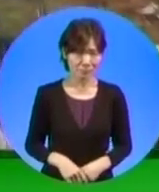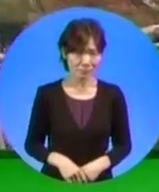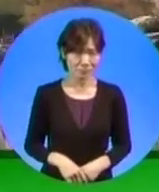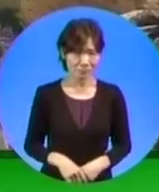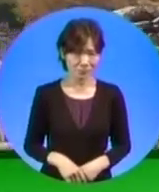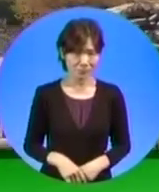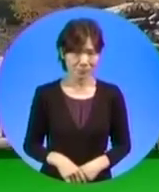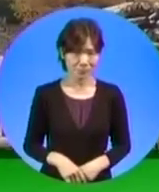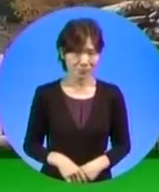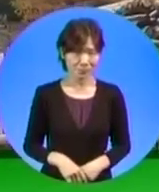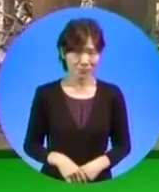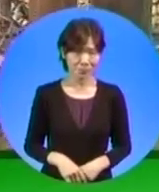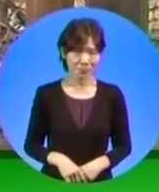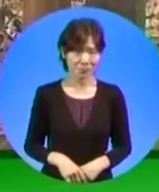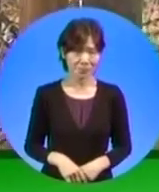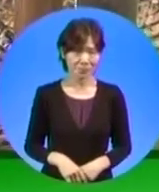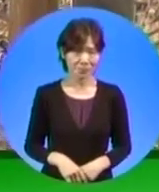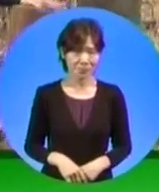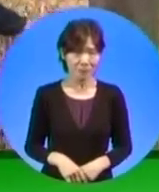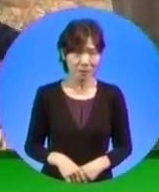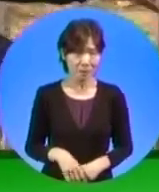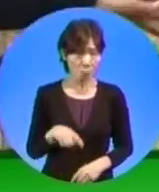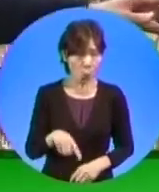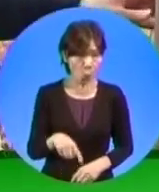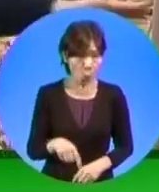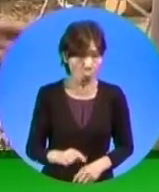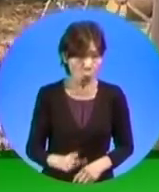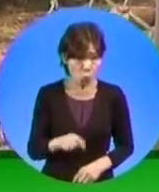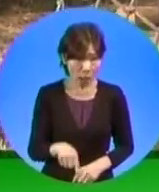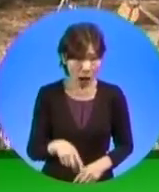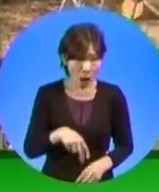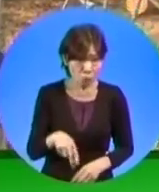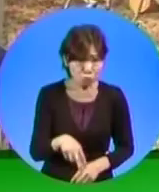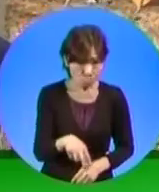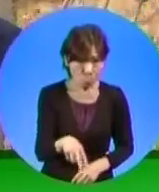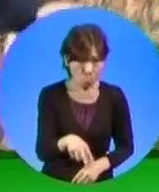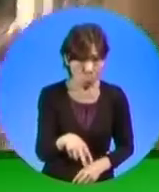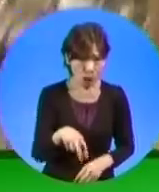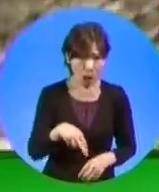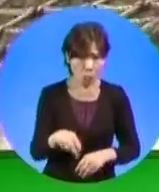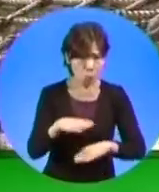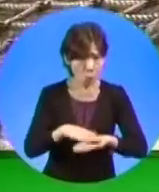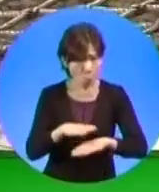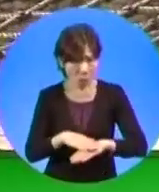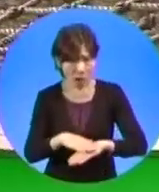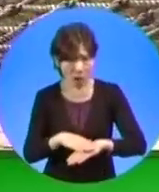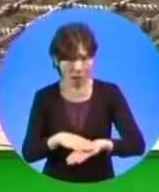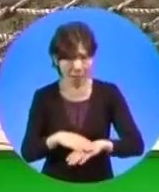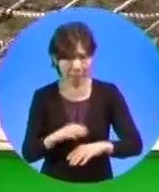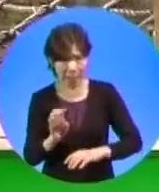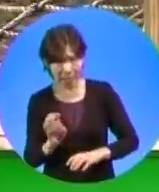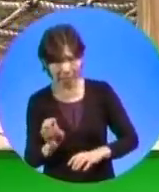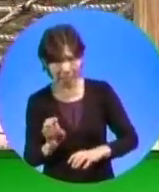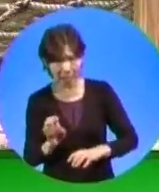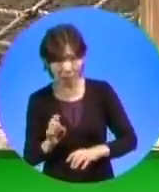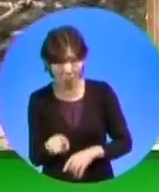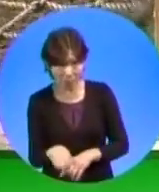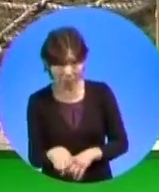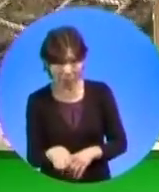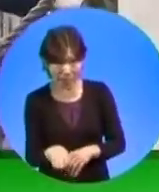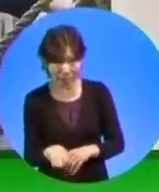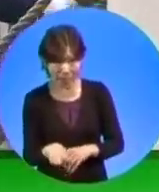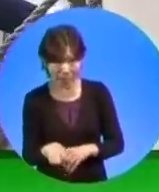上高いよ。この上を歩くの私。え、どうやって歩くのこれ。え、こういうこと。